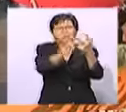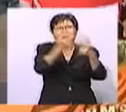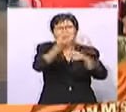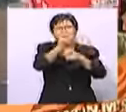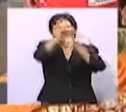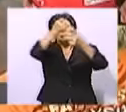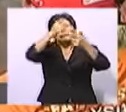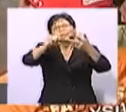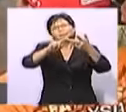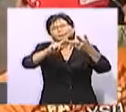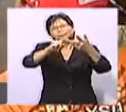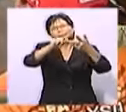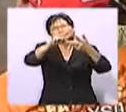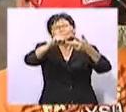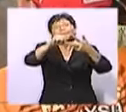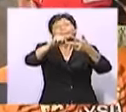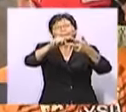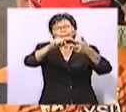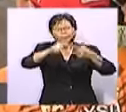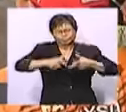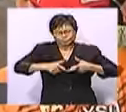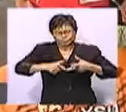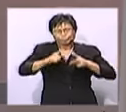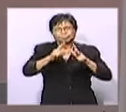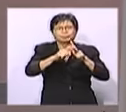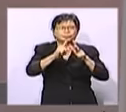meraih pingat perak.